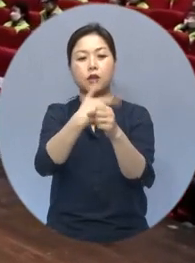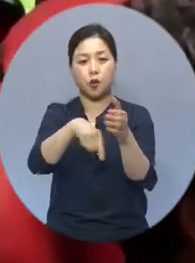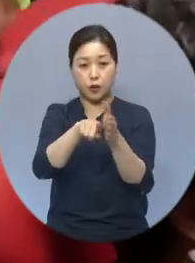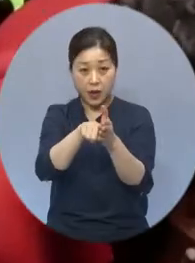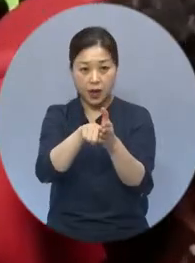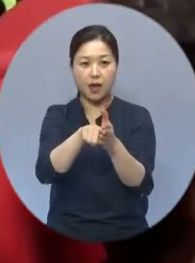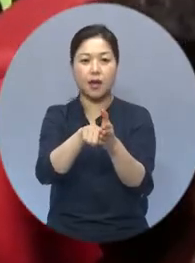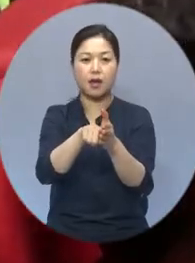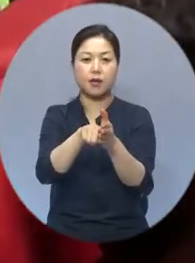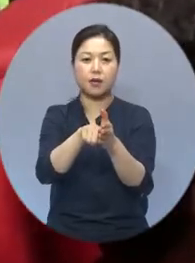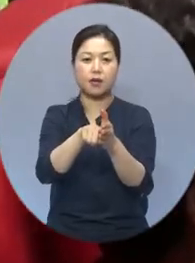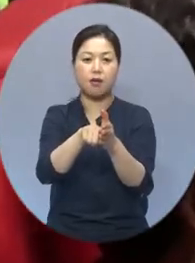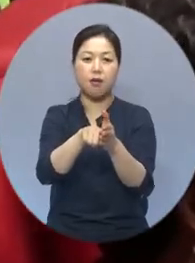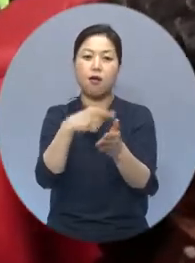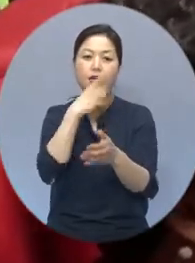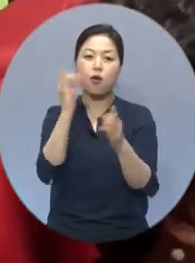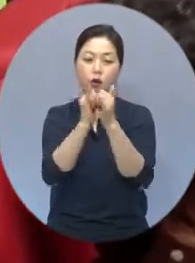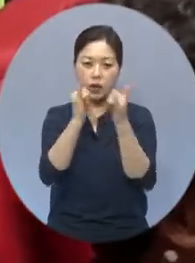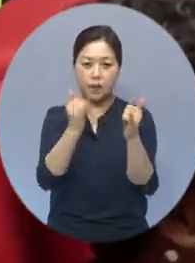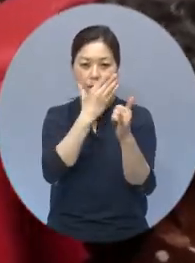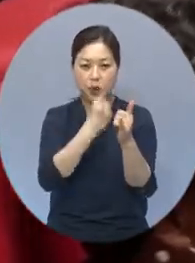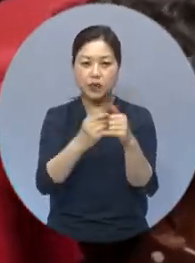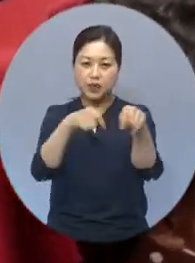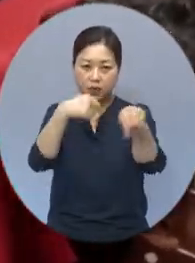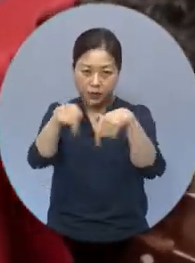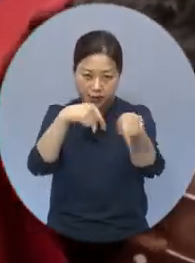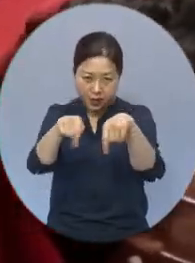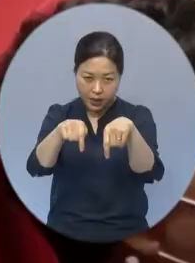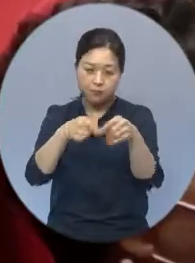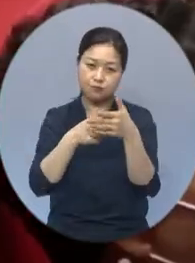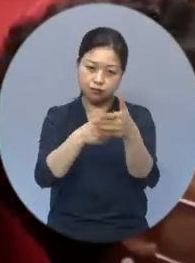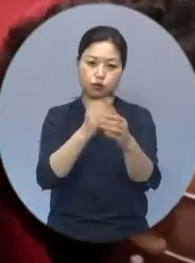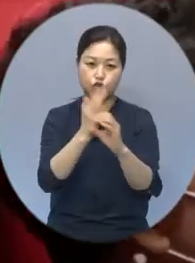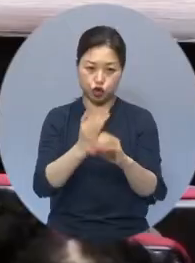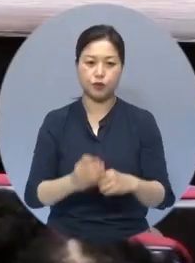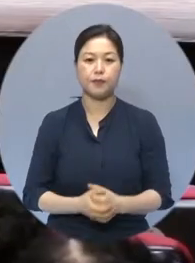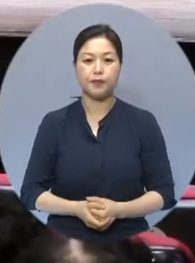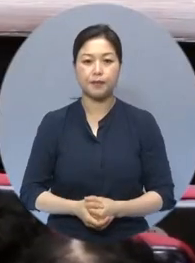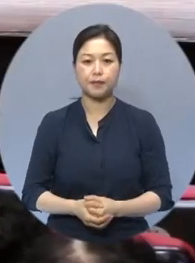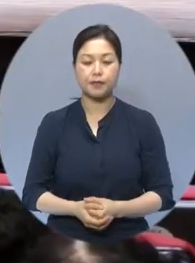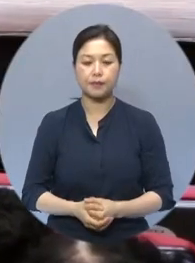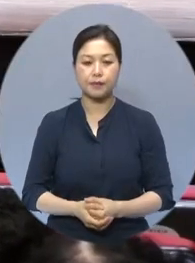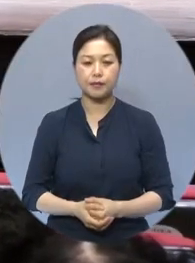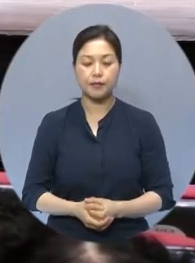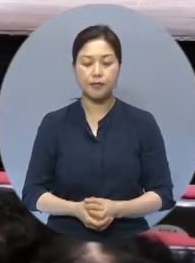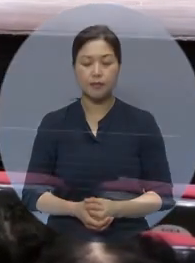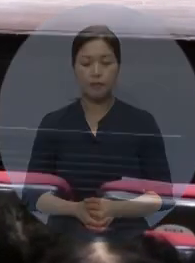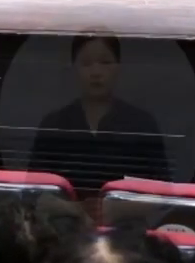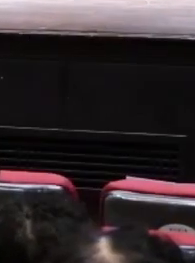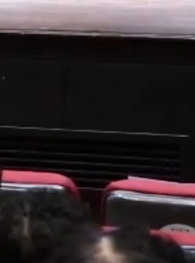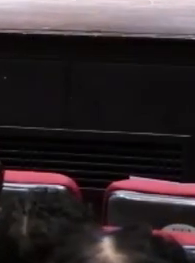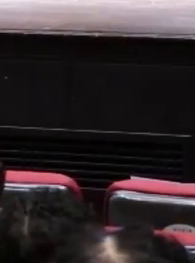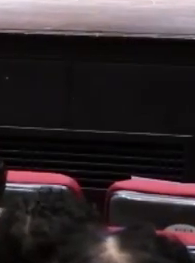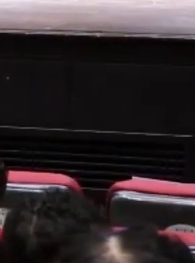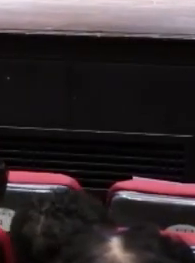실질적인 노인 복지 정책을 펴 나가고 있습니다. 복지TV 뉴스 이영춘입니다.